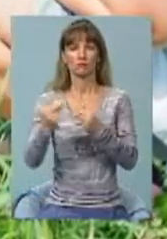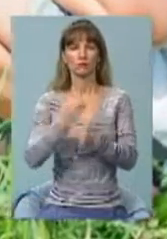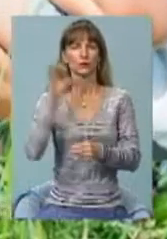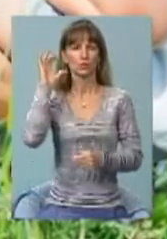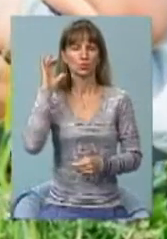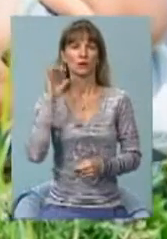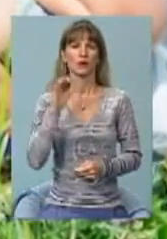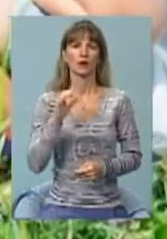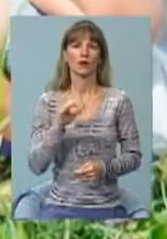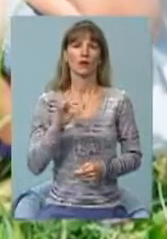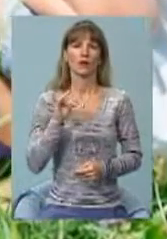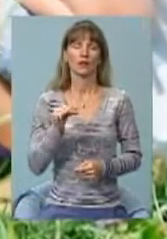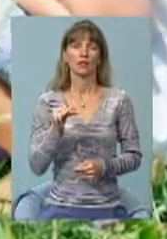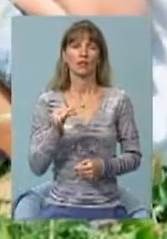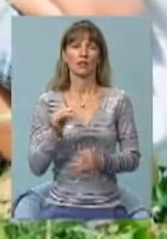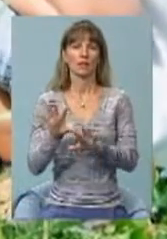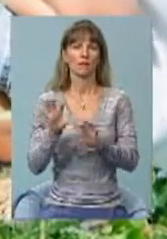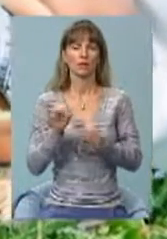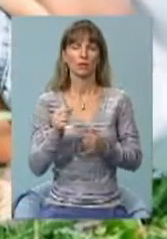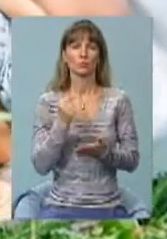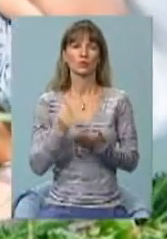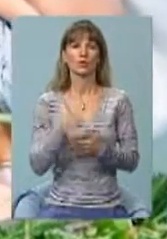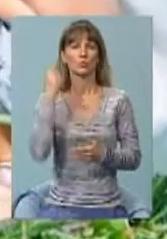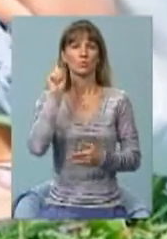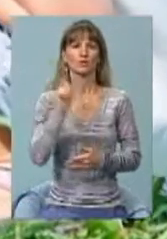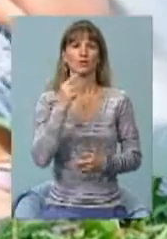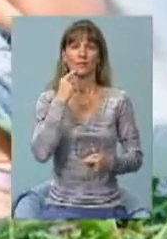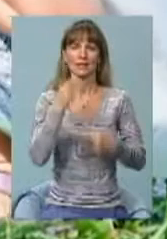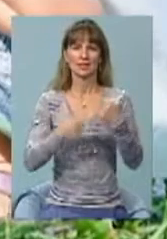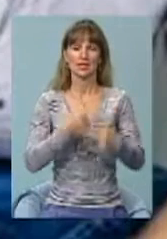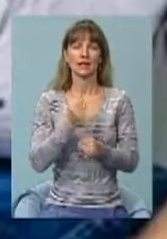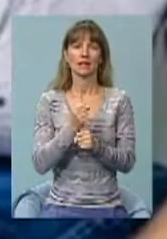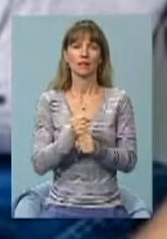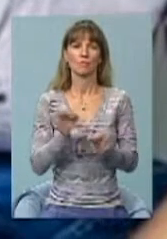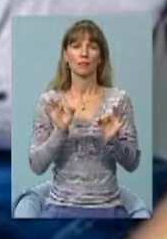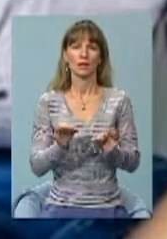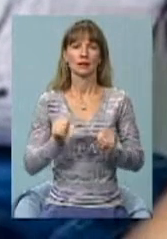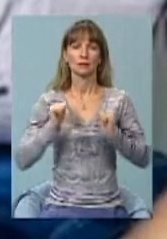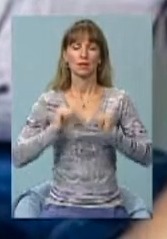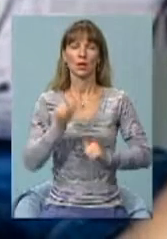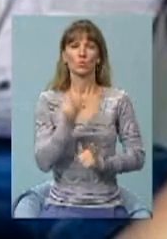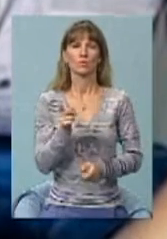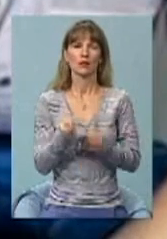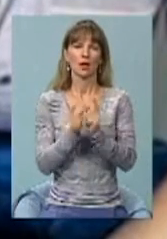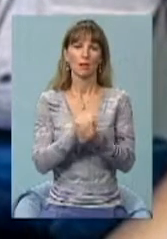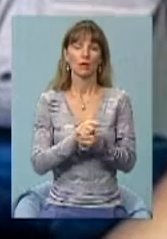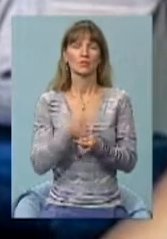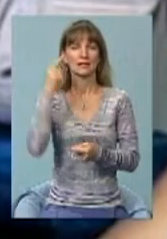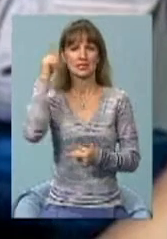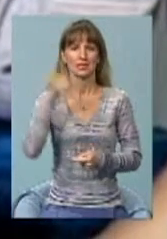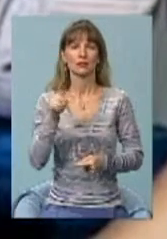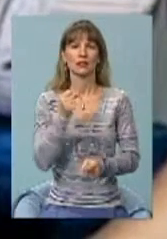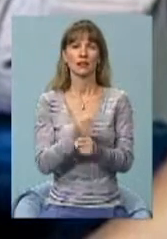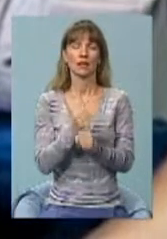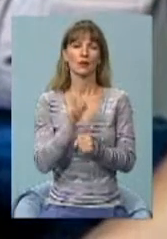Горді люди не приймають настанови. Вони думають, що вони завжди все роблять правильно. Смиренні ж люди навпаки, знають, що вони